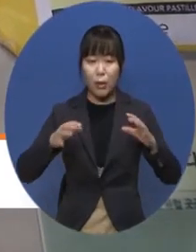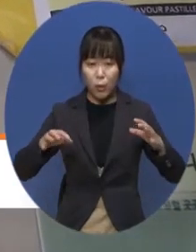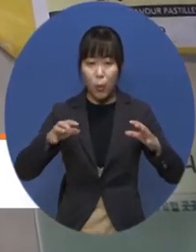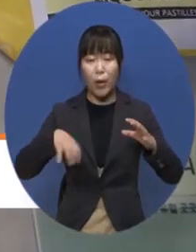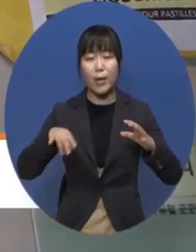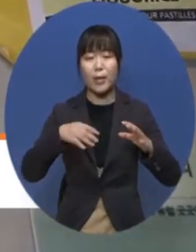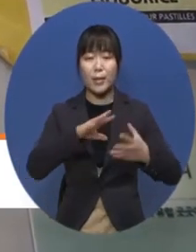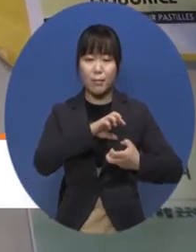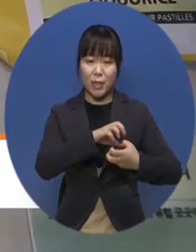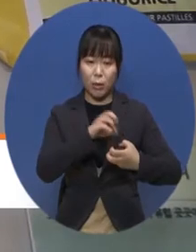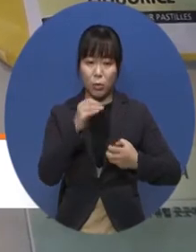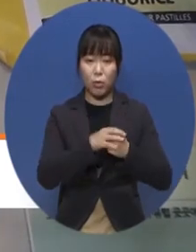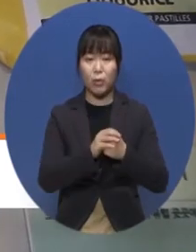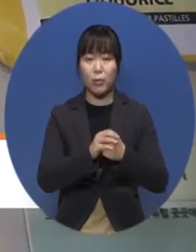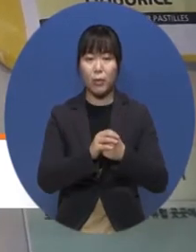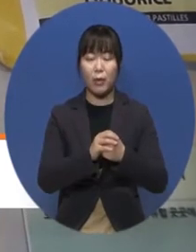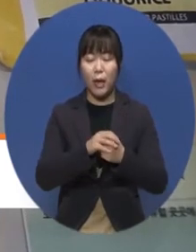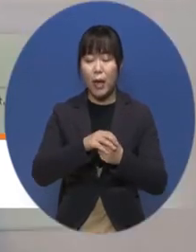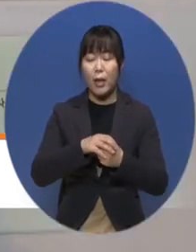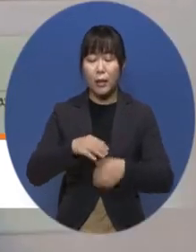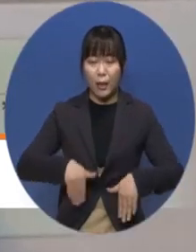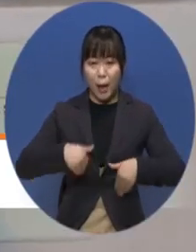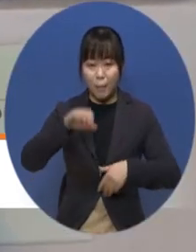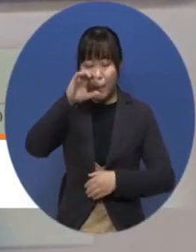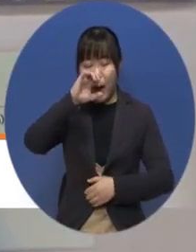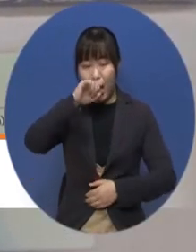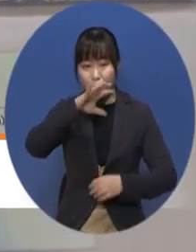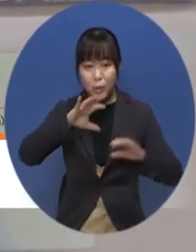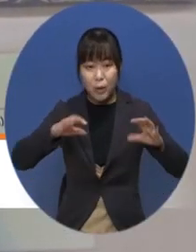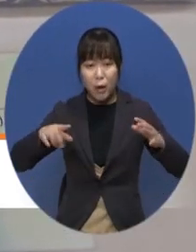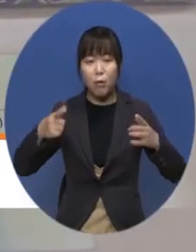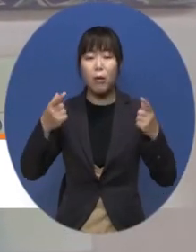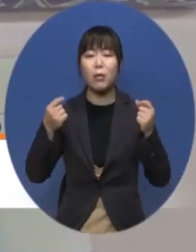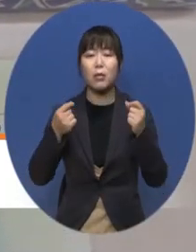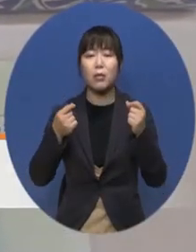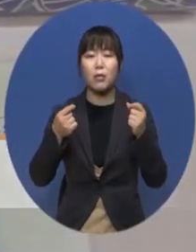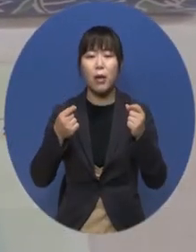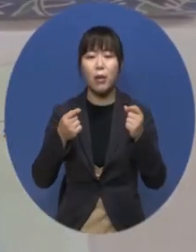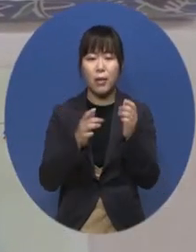공화국의 무릎 통증 치료제 등은 유익한